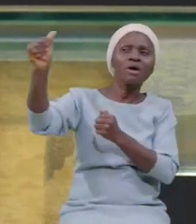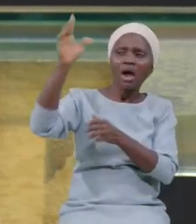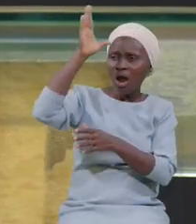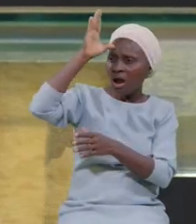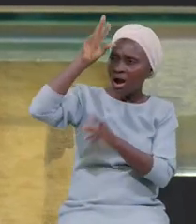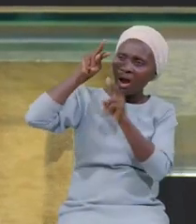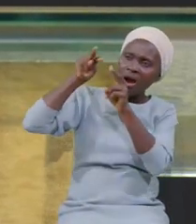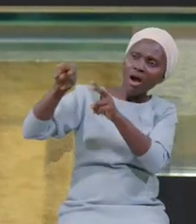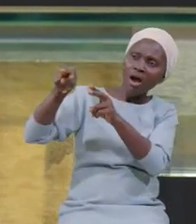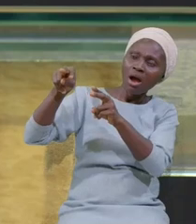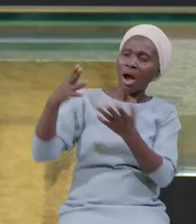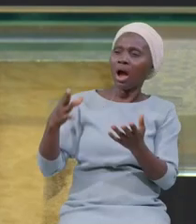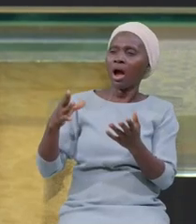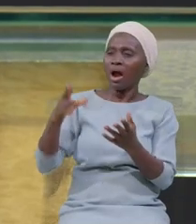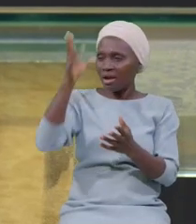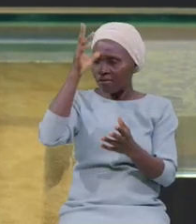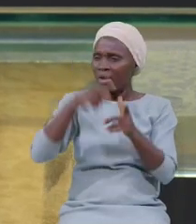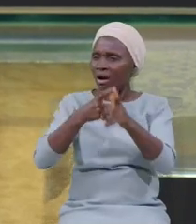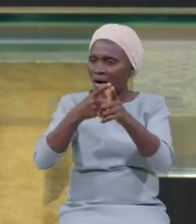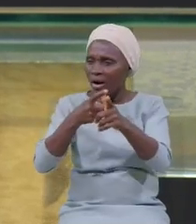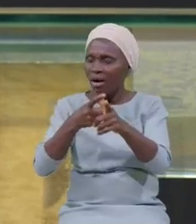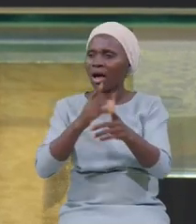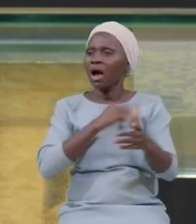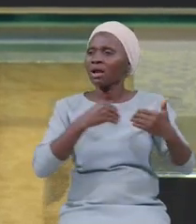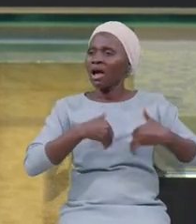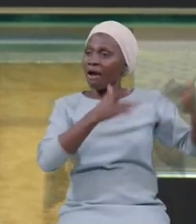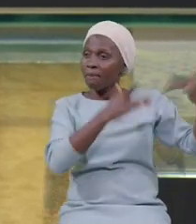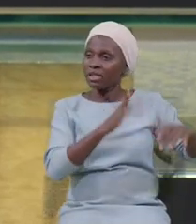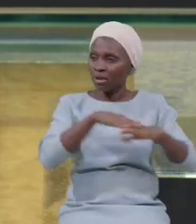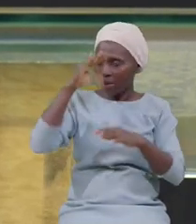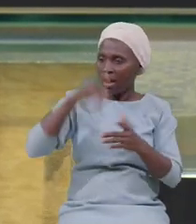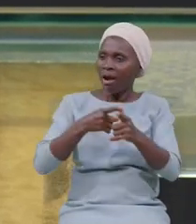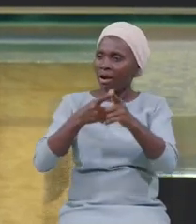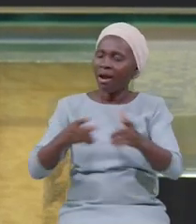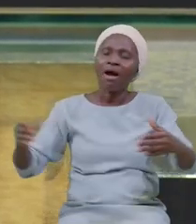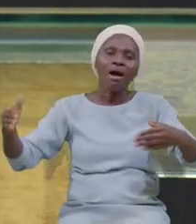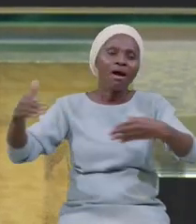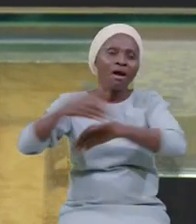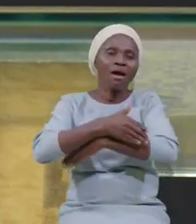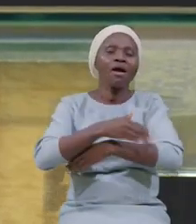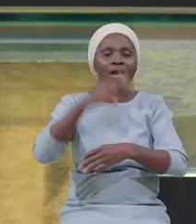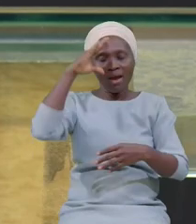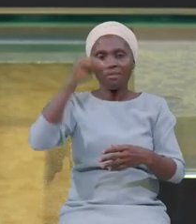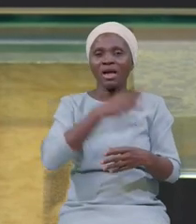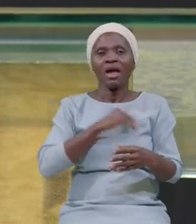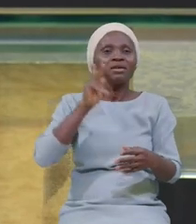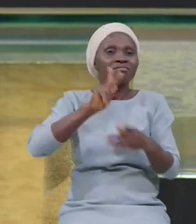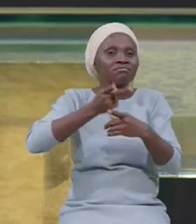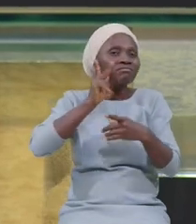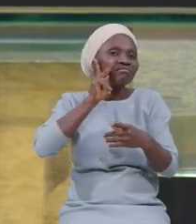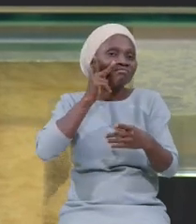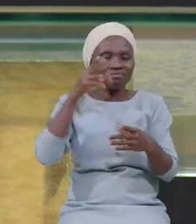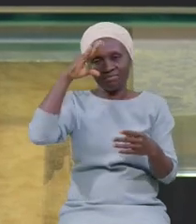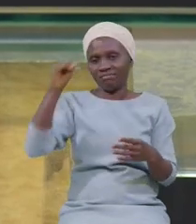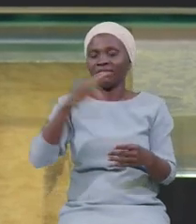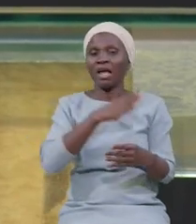Et fut ému de compassion, il courut se jeter à son cou et le baisa. Le fils lui dit,